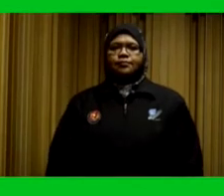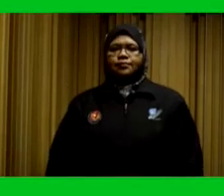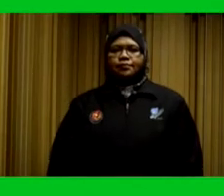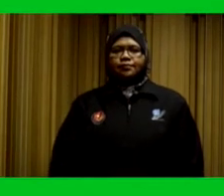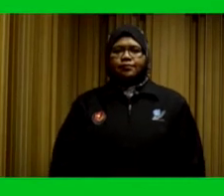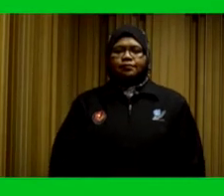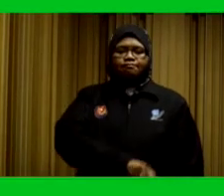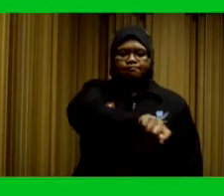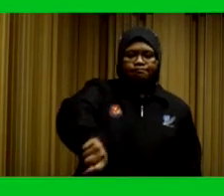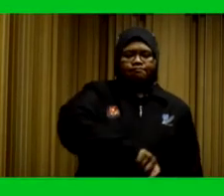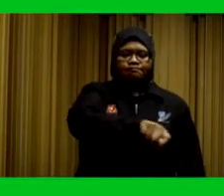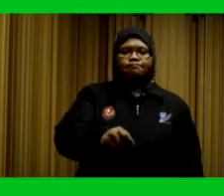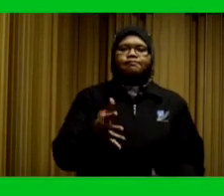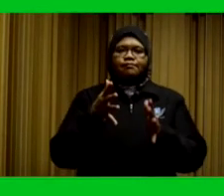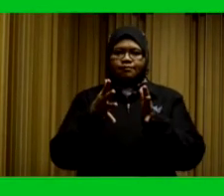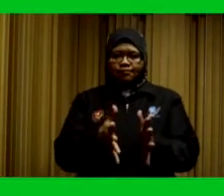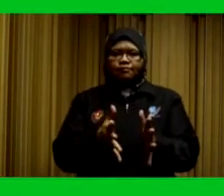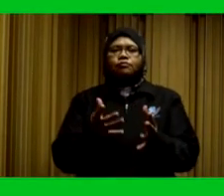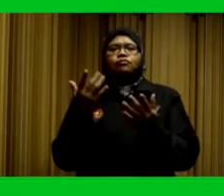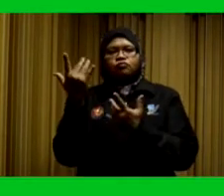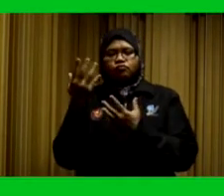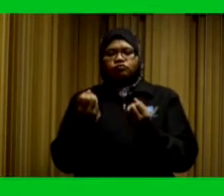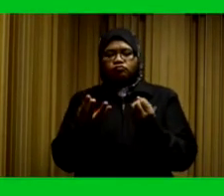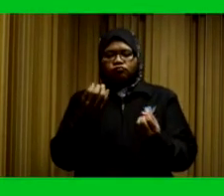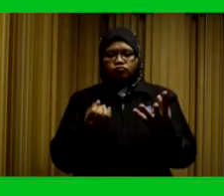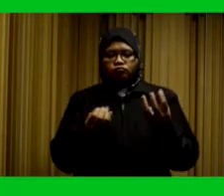Biarkan sehingga pecah minyak.